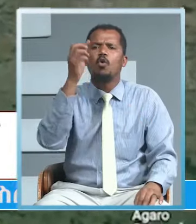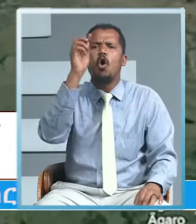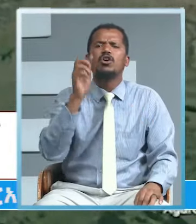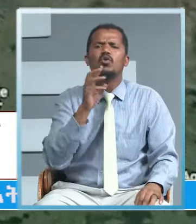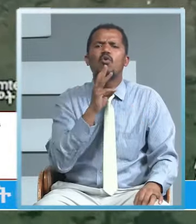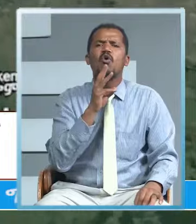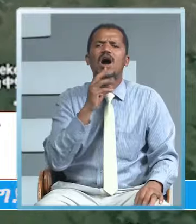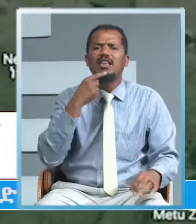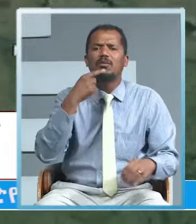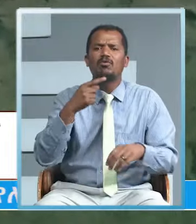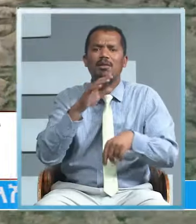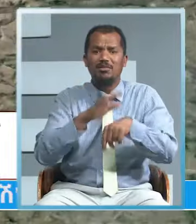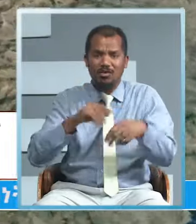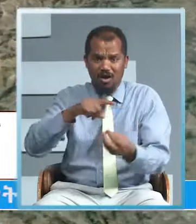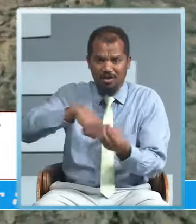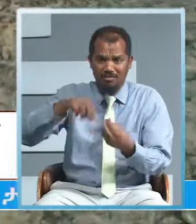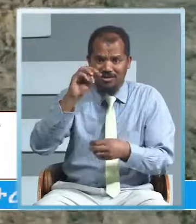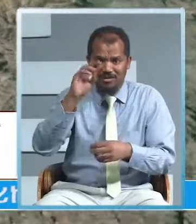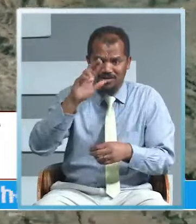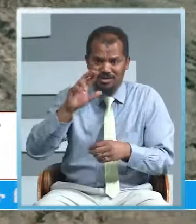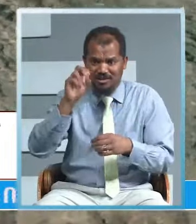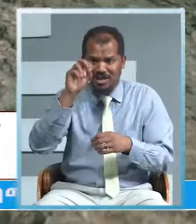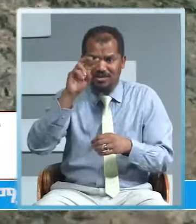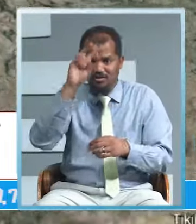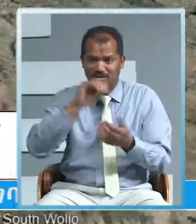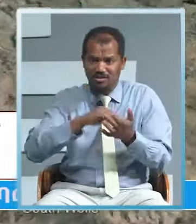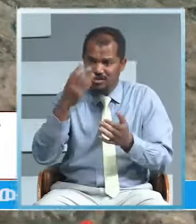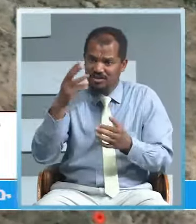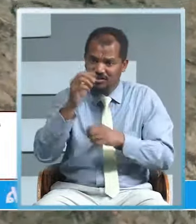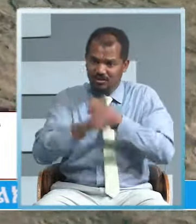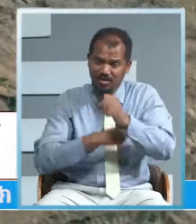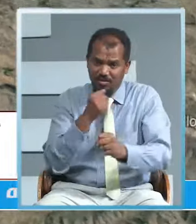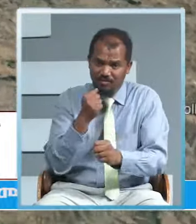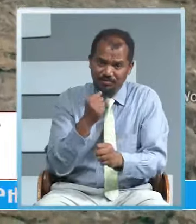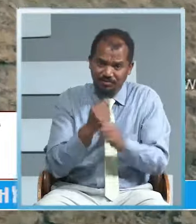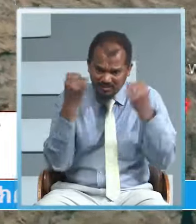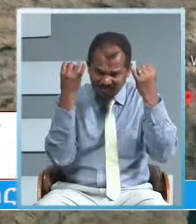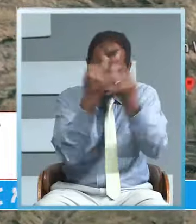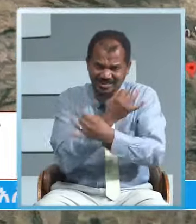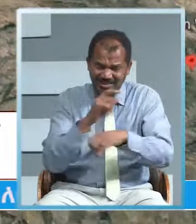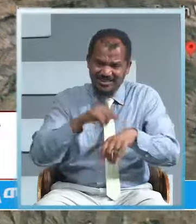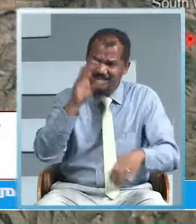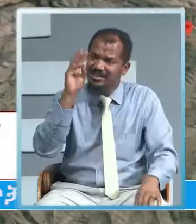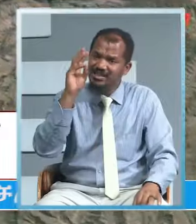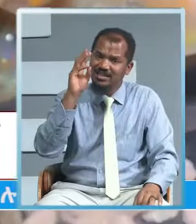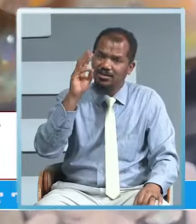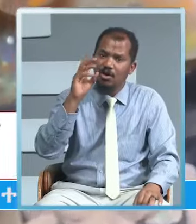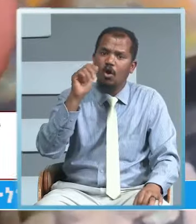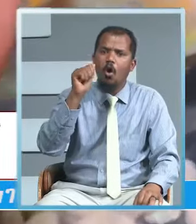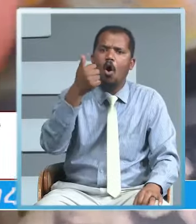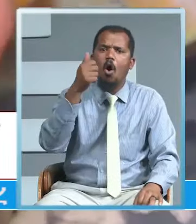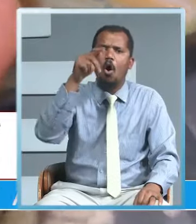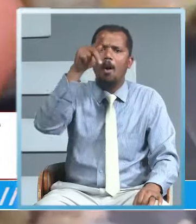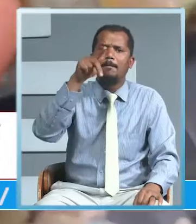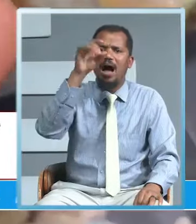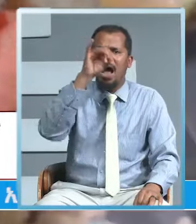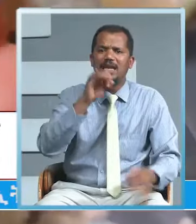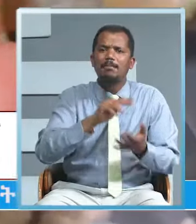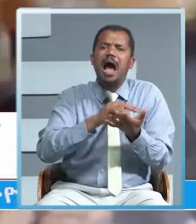ውሃ የተባለ በሚጠራ አካባቢ ጥር 30 ቀን 2016 ዓመተ ምህረት ሌሊት 6 ሰዓት አካባቢ የኦፓል